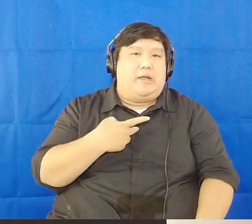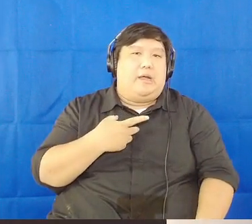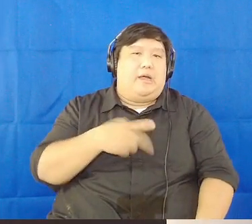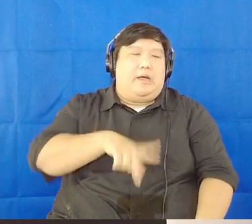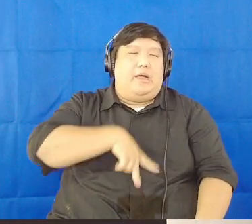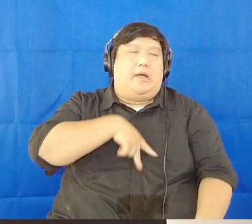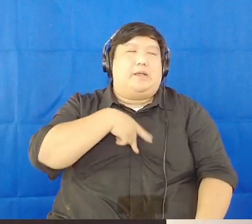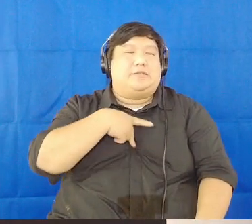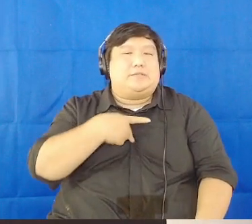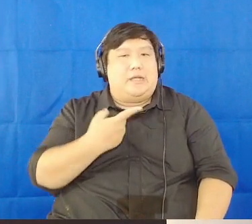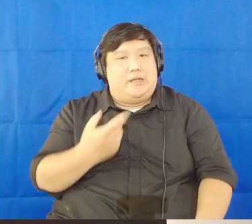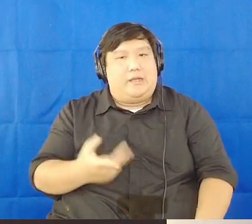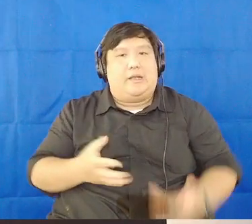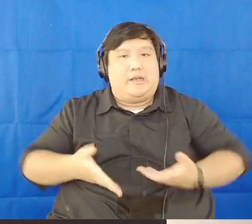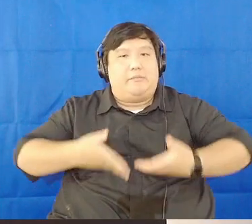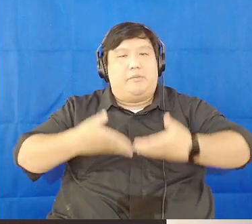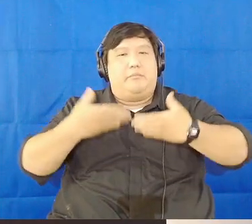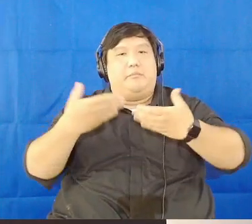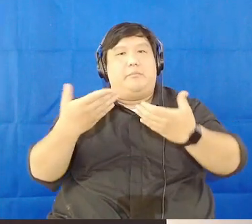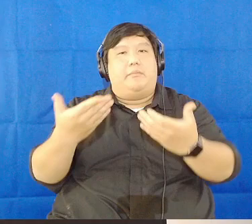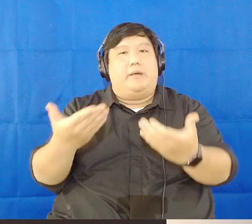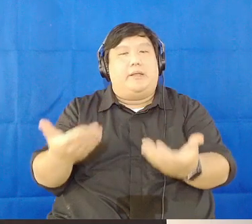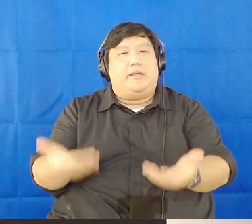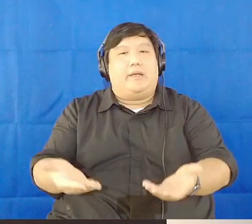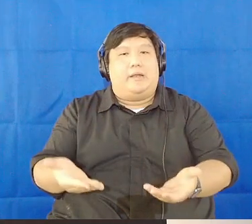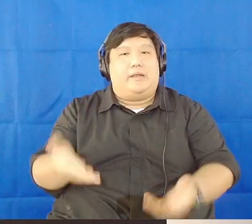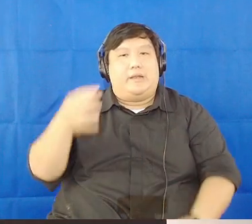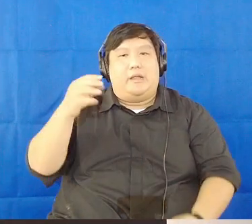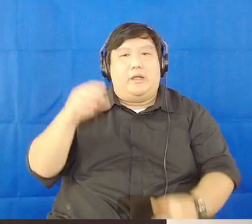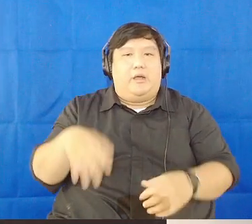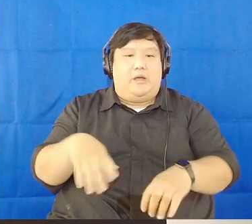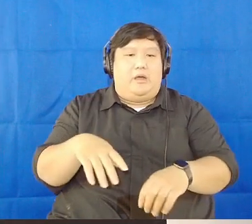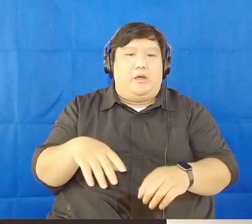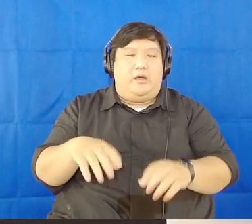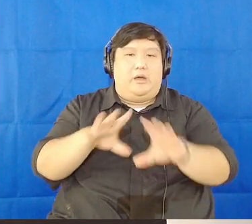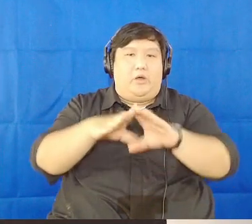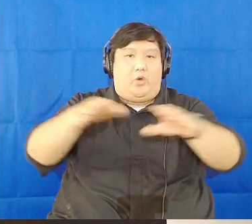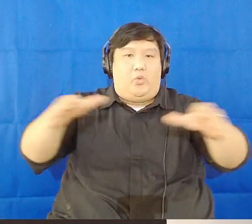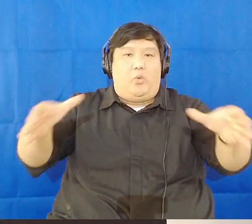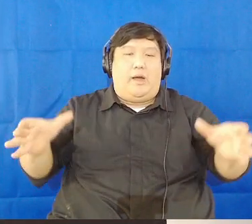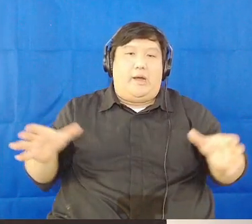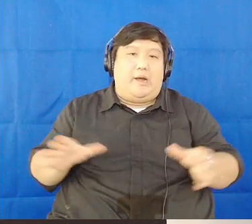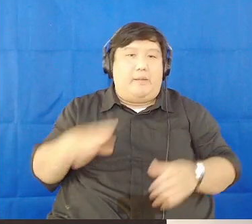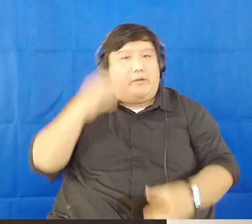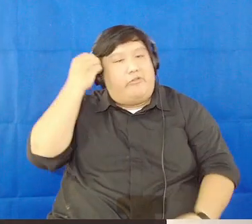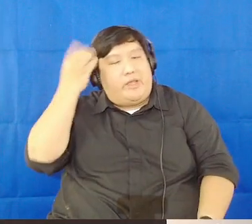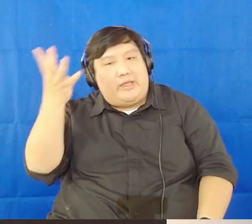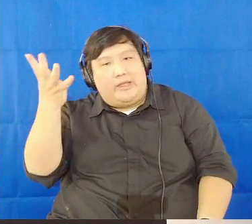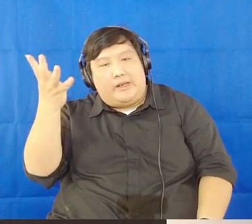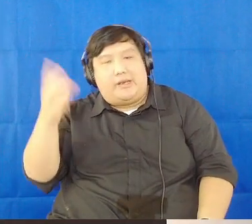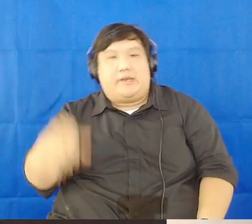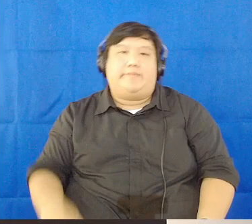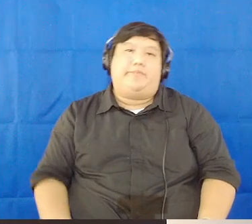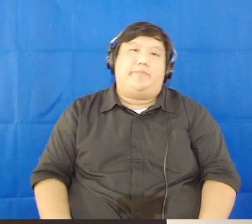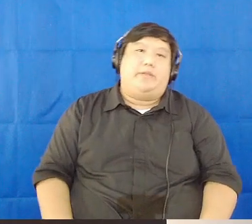Kalau kita tidak beri ruang, maka ya juga tidak akan bekerja. Maka dalam hal ini, saudara-saudari yang terkasih dalam Kristus,